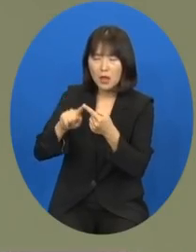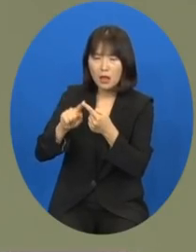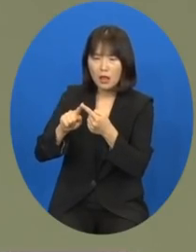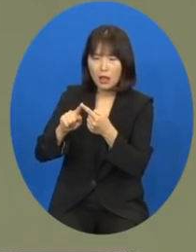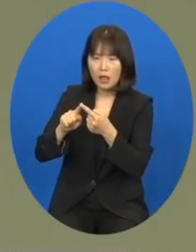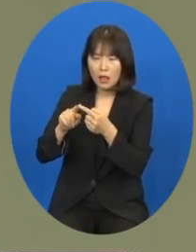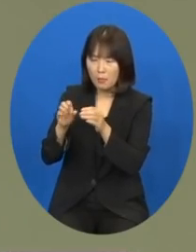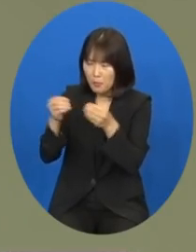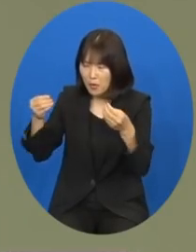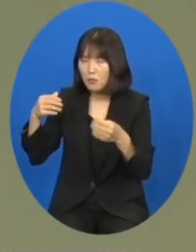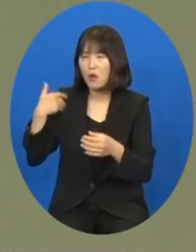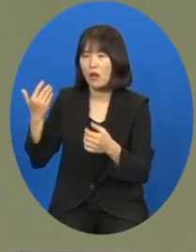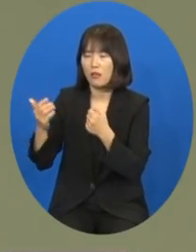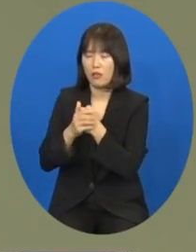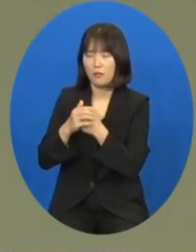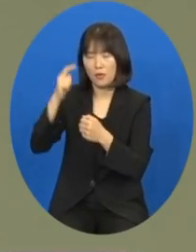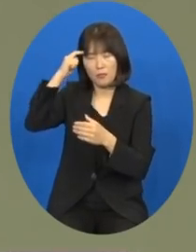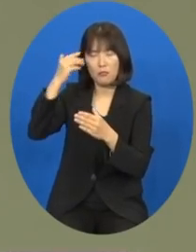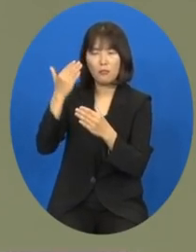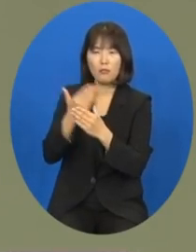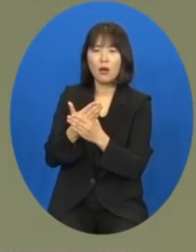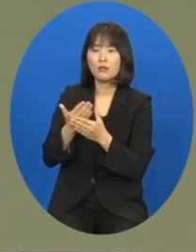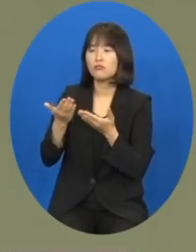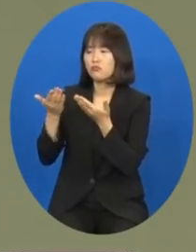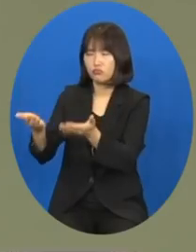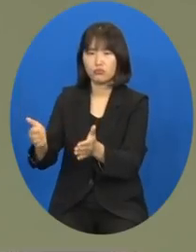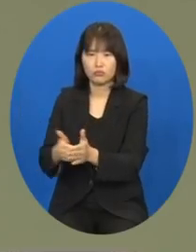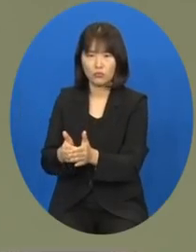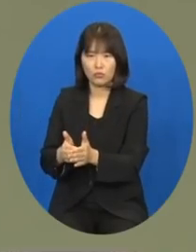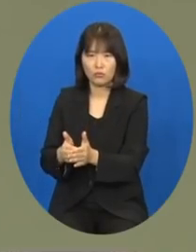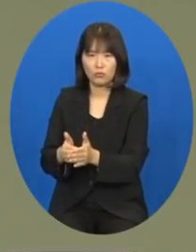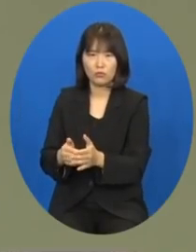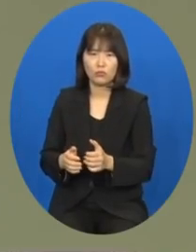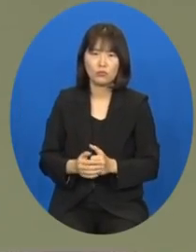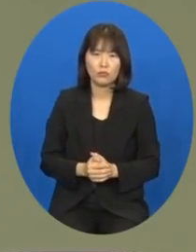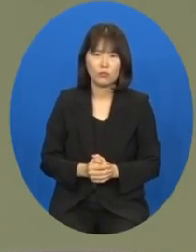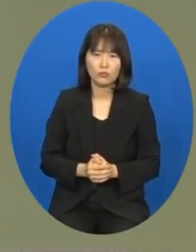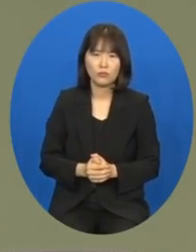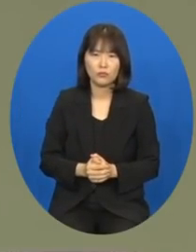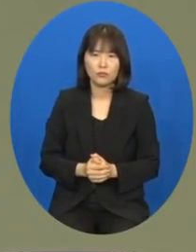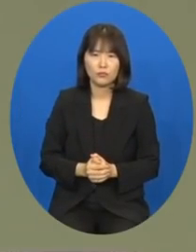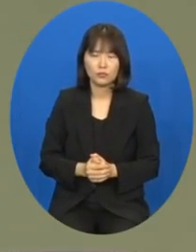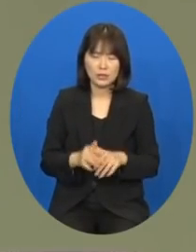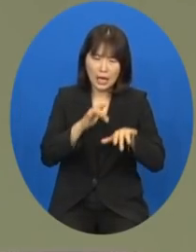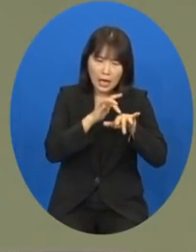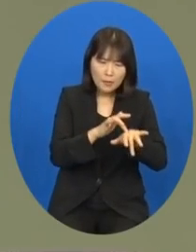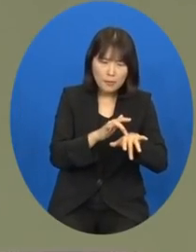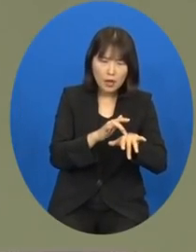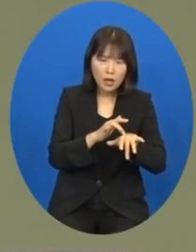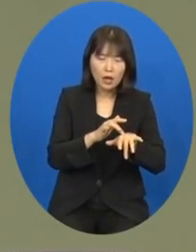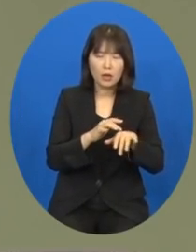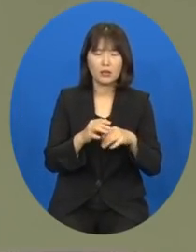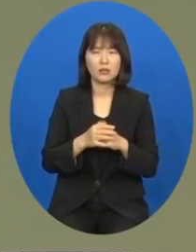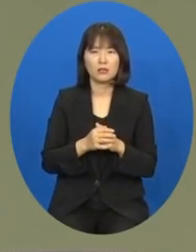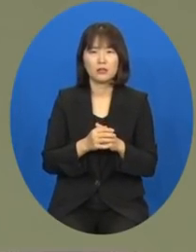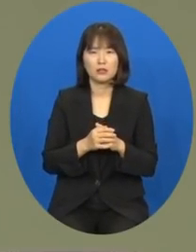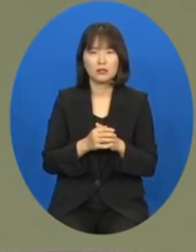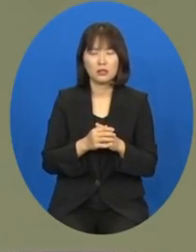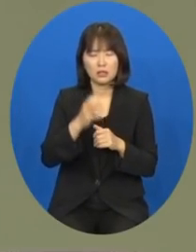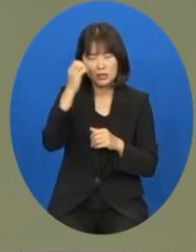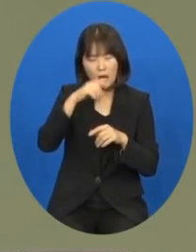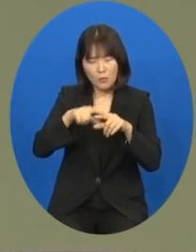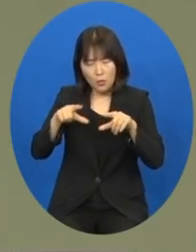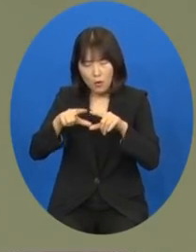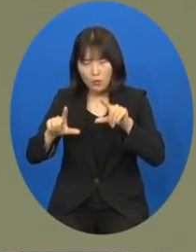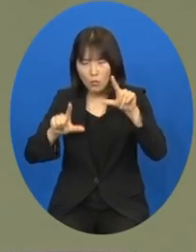무서운 겁니다 악마는 뿔 달인 앙 바가 아니라 지극히 평범한 모습으로 위장해 있고 숨어